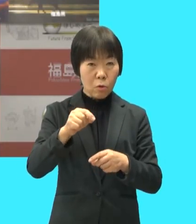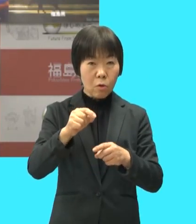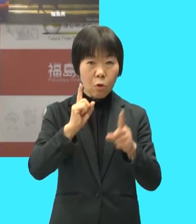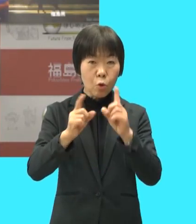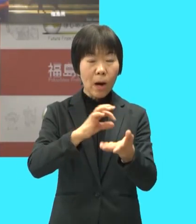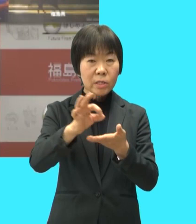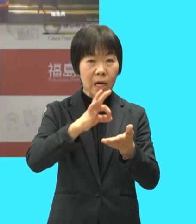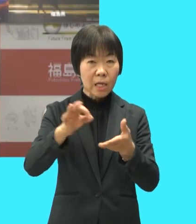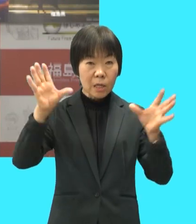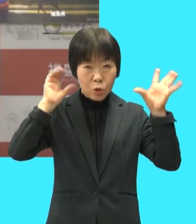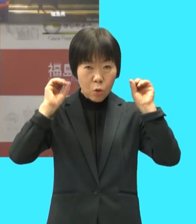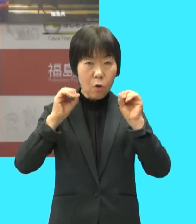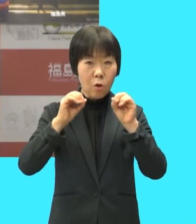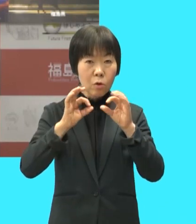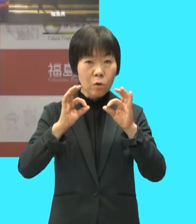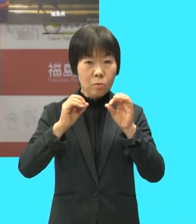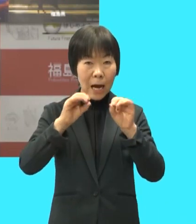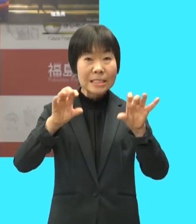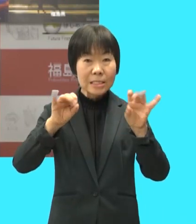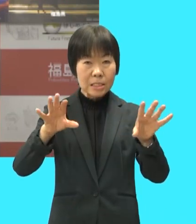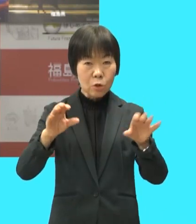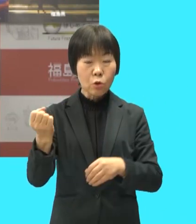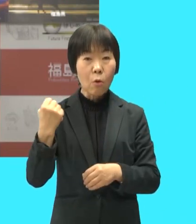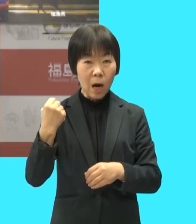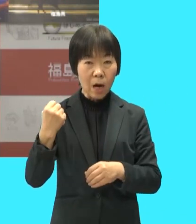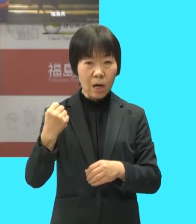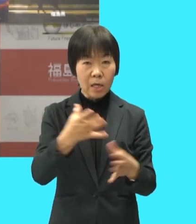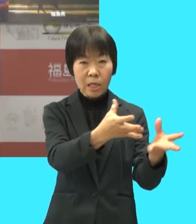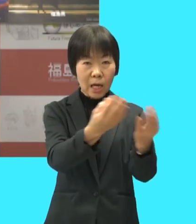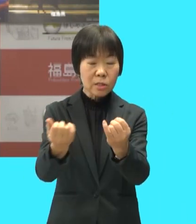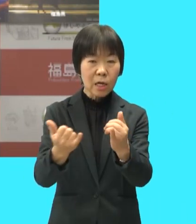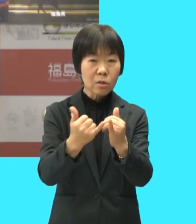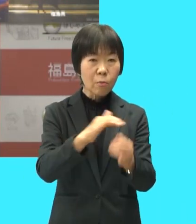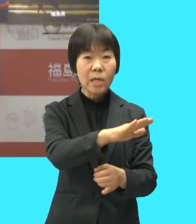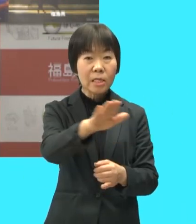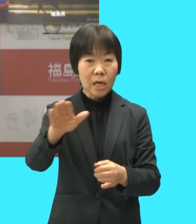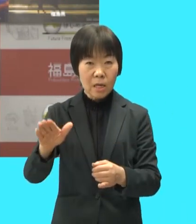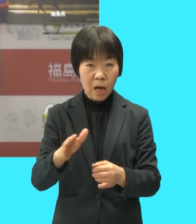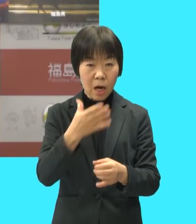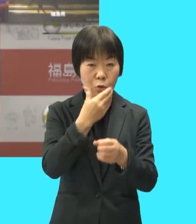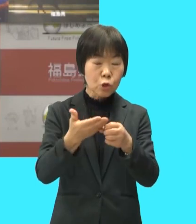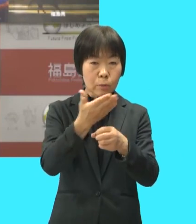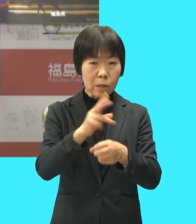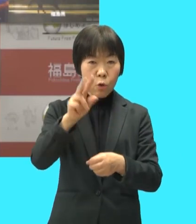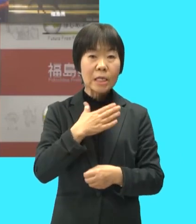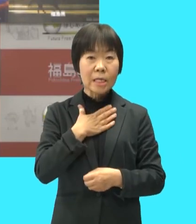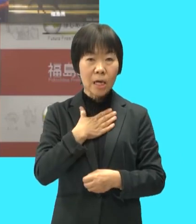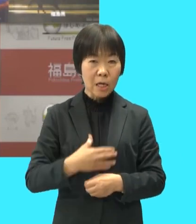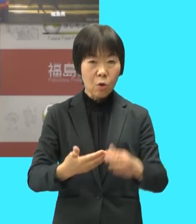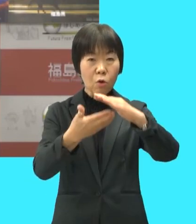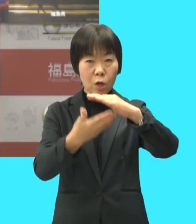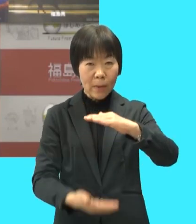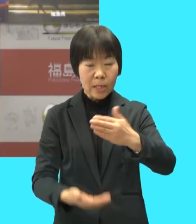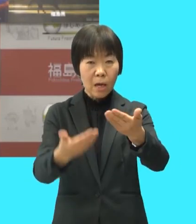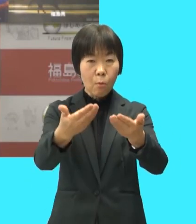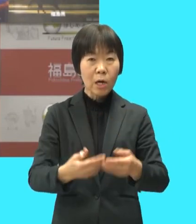情報通信の強化など、一人でも多くの皆さんが福島へのご理解を深めていただくように、福